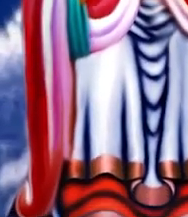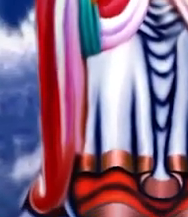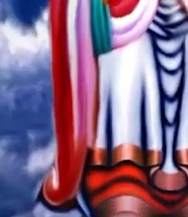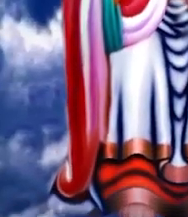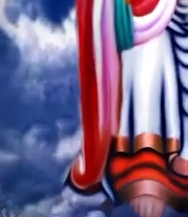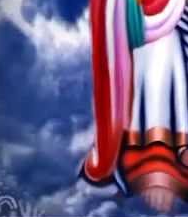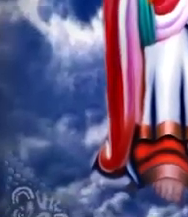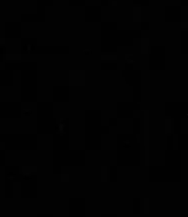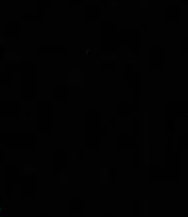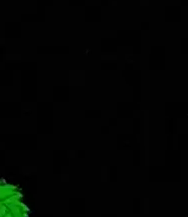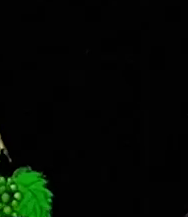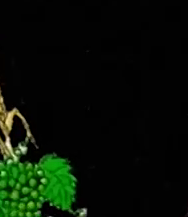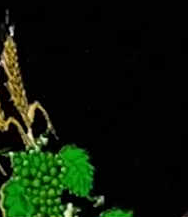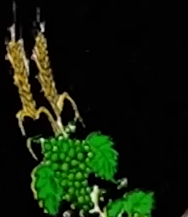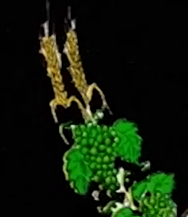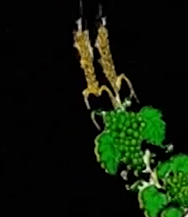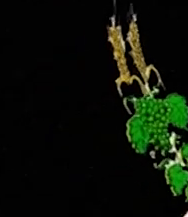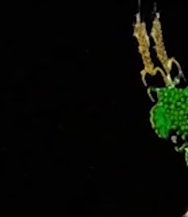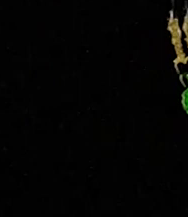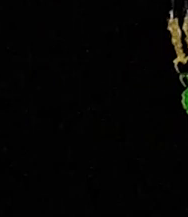هادر لا إله